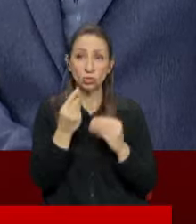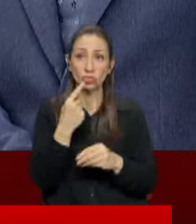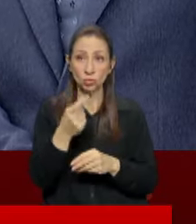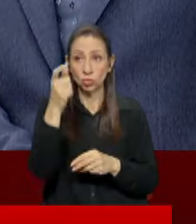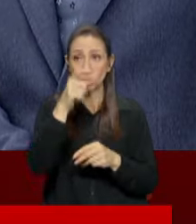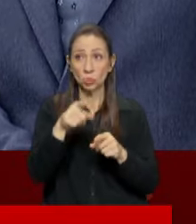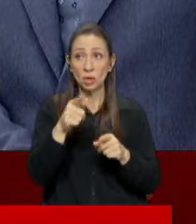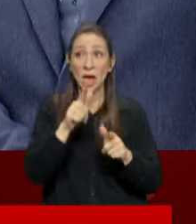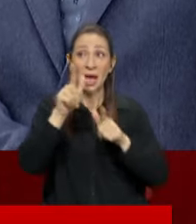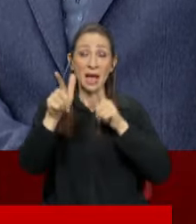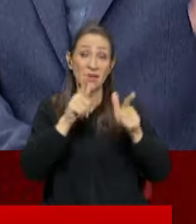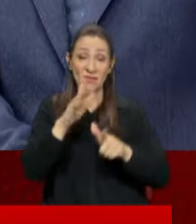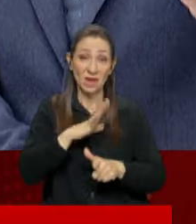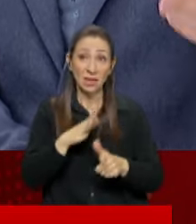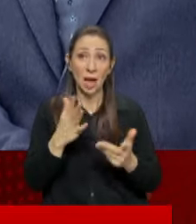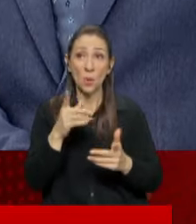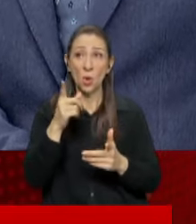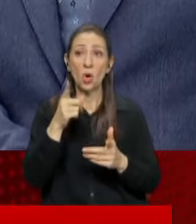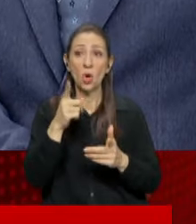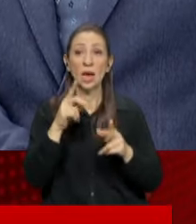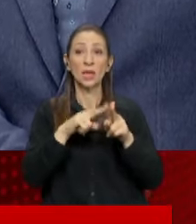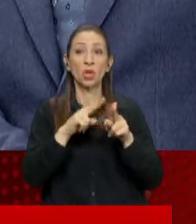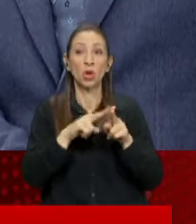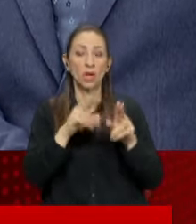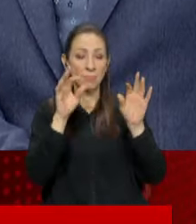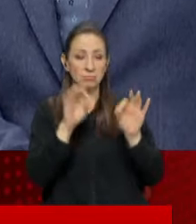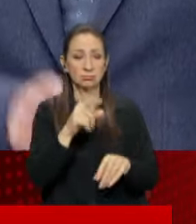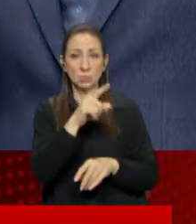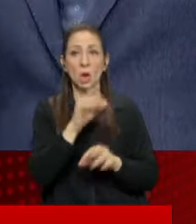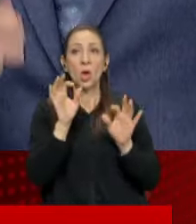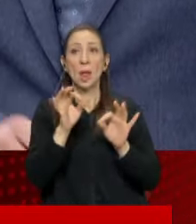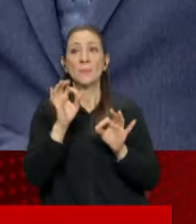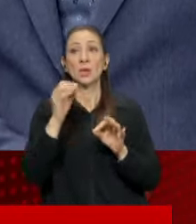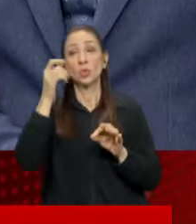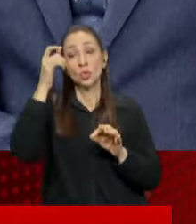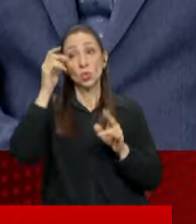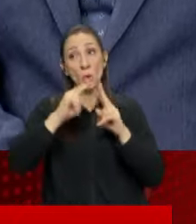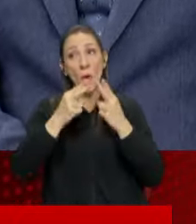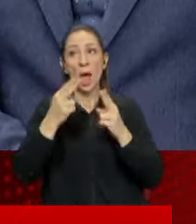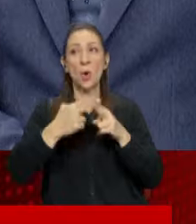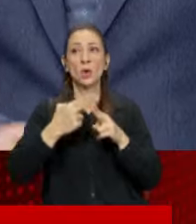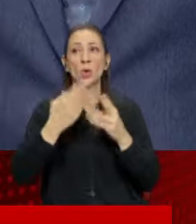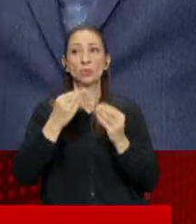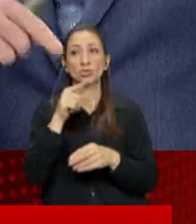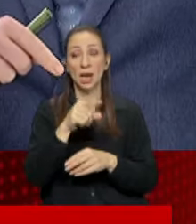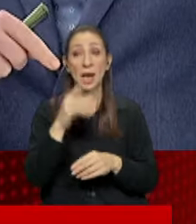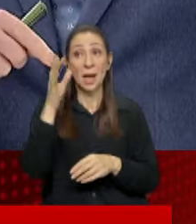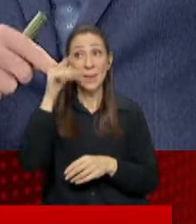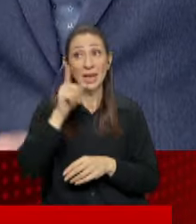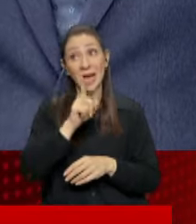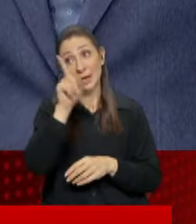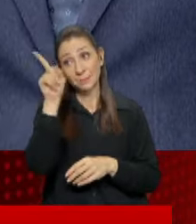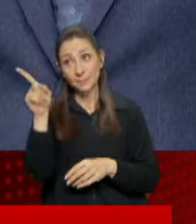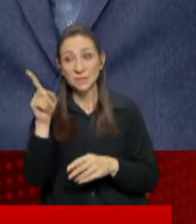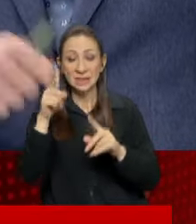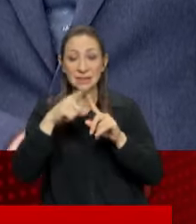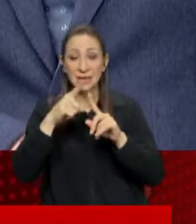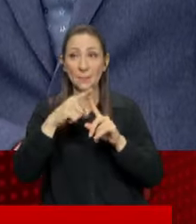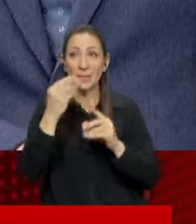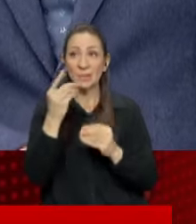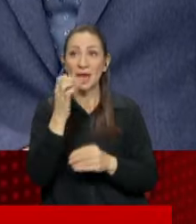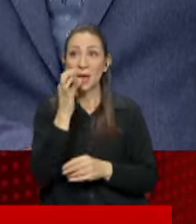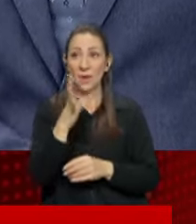Türkiye'de de bu yönde çağrılar vardı ancak o hamle Katalonya'dan geldi. Önemli, dünyaya örnek olacak da bir haber. Amerika Birleşik Devletleri'ne gidelim. Trump'a bir